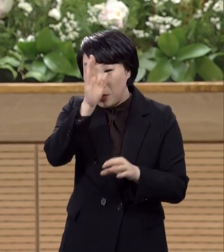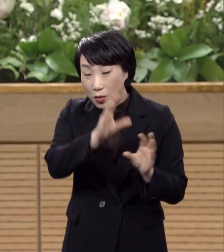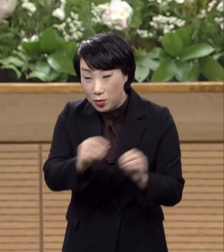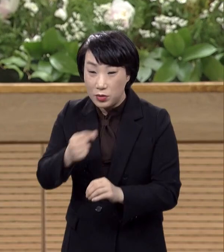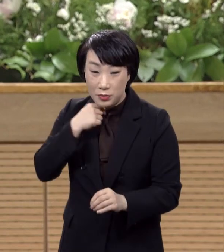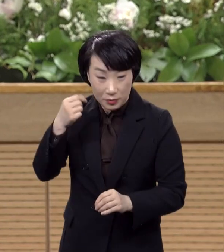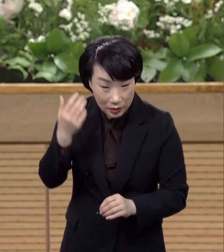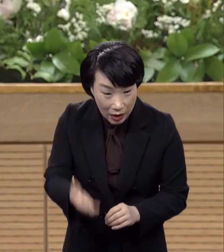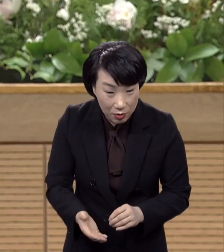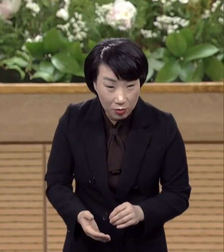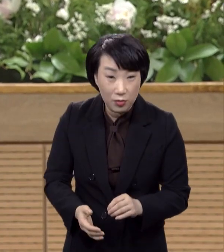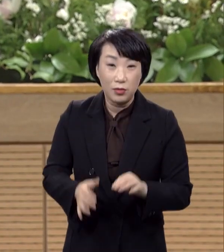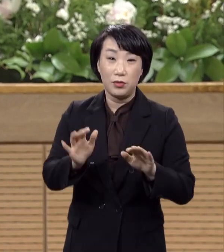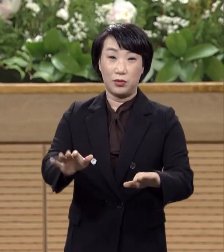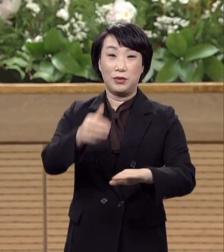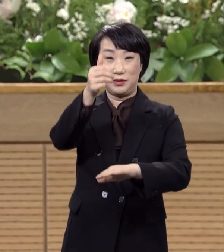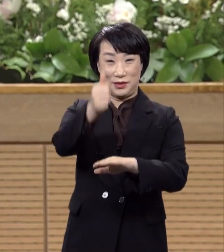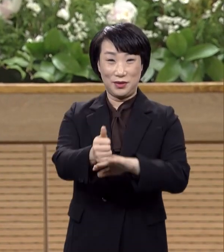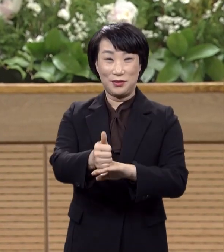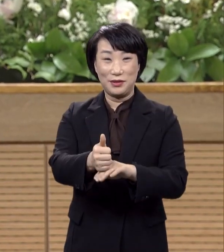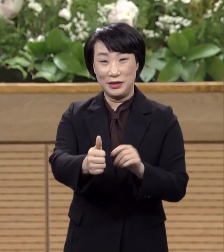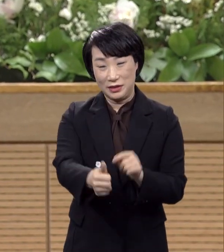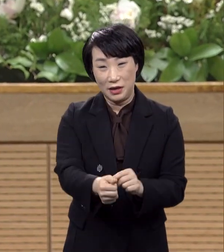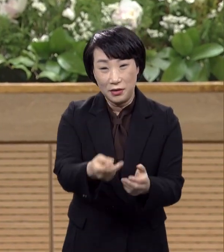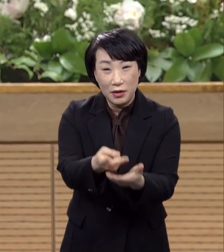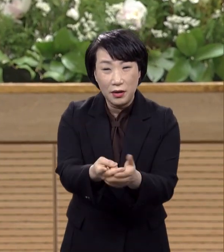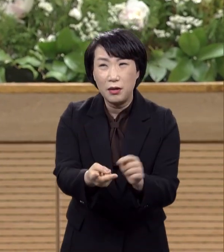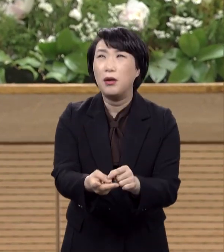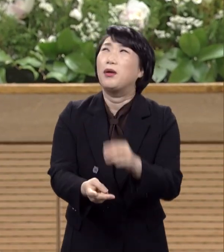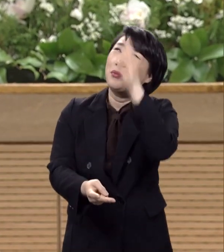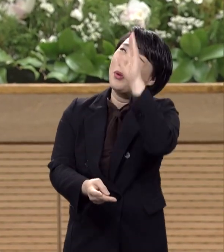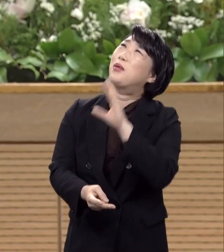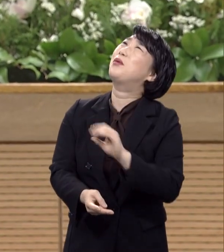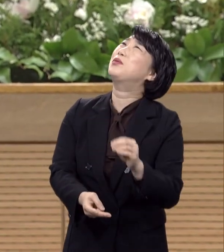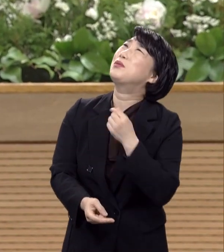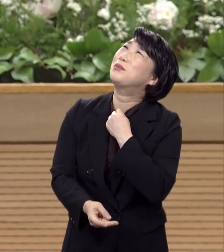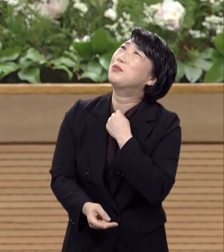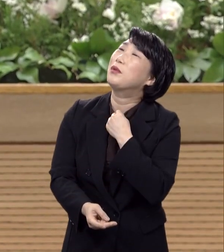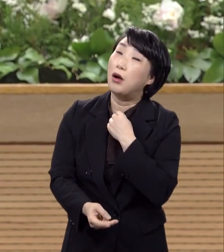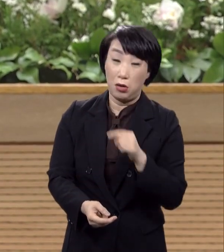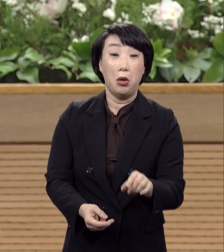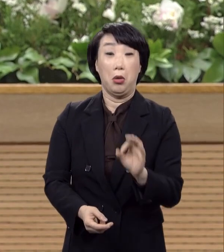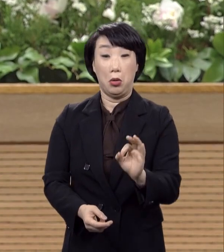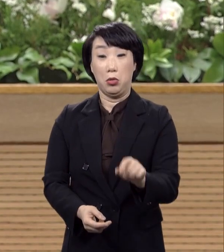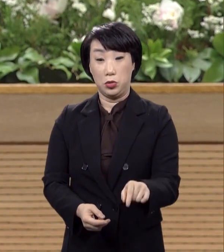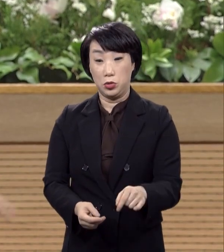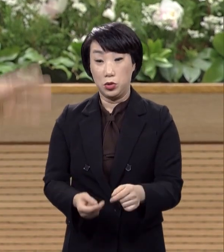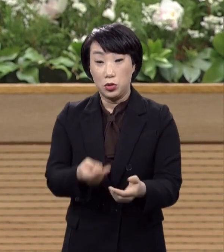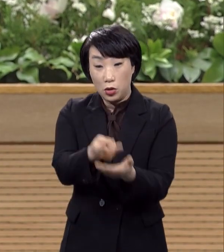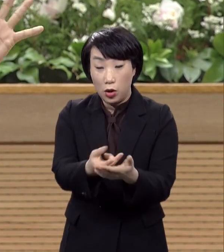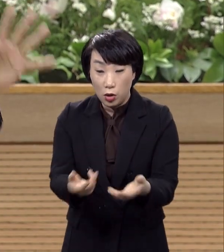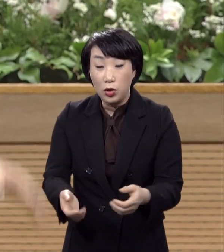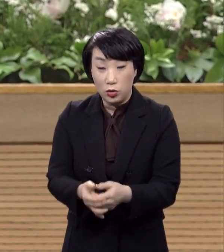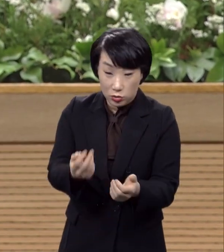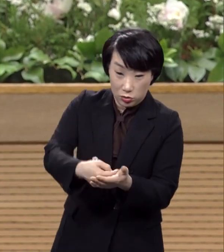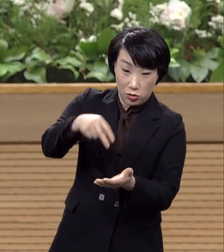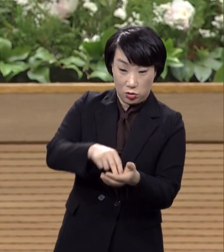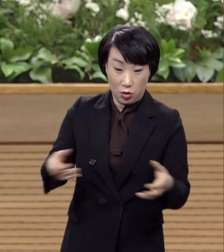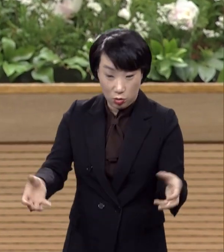낫고자 하느냐? 결국은 얻어냅니다. 낫고자 해요. 그러냐? 내 침상을 들고